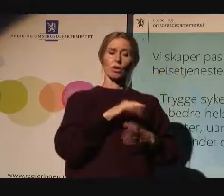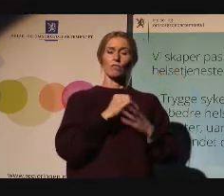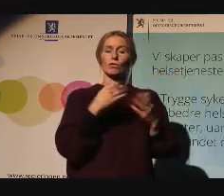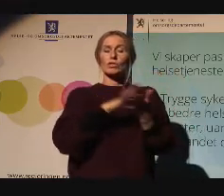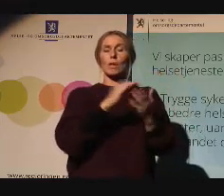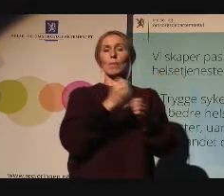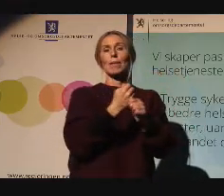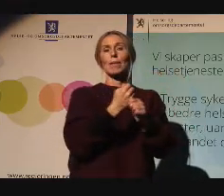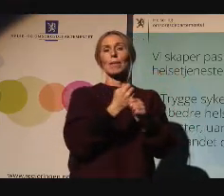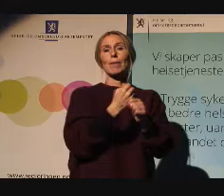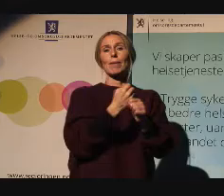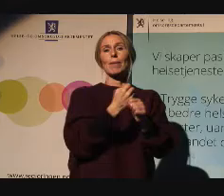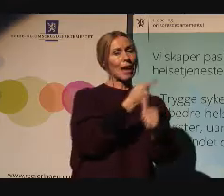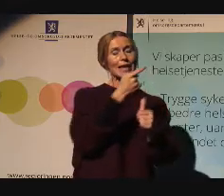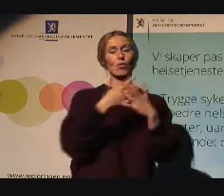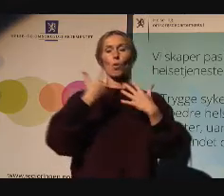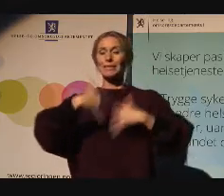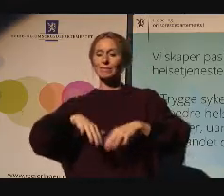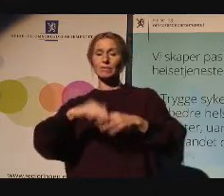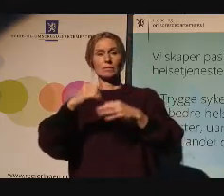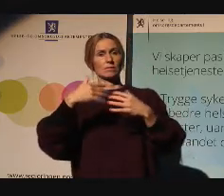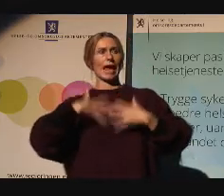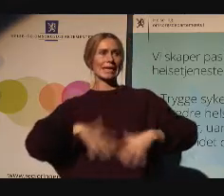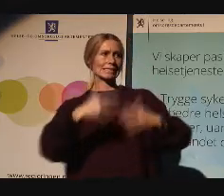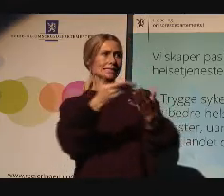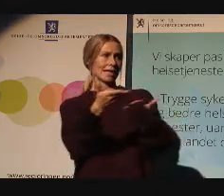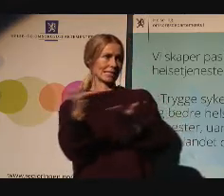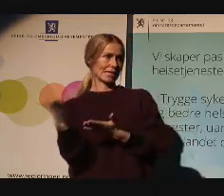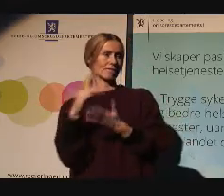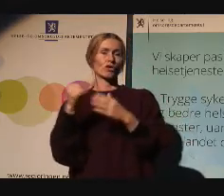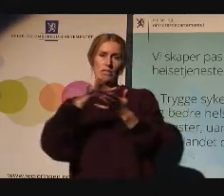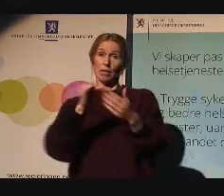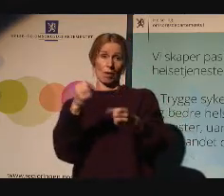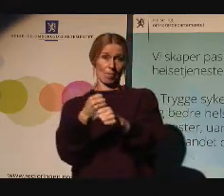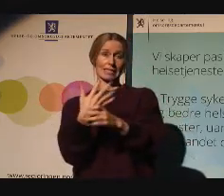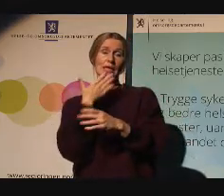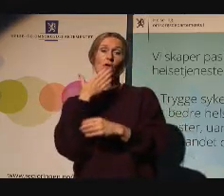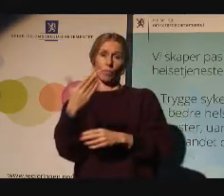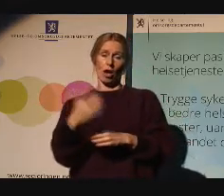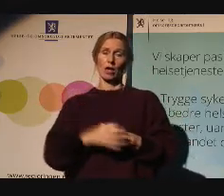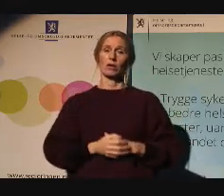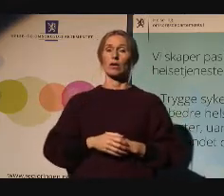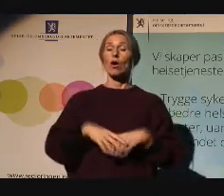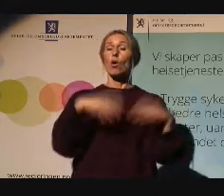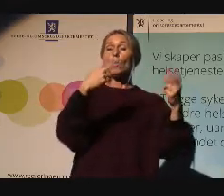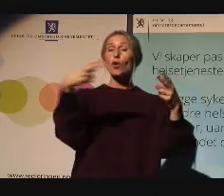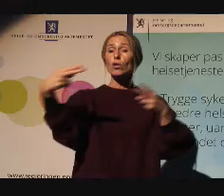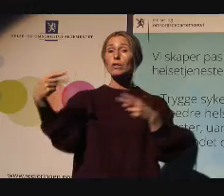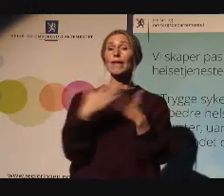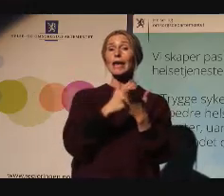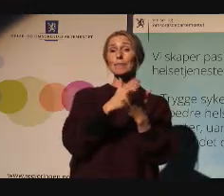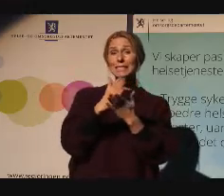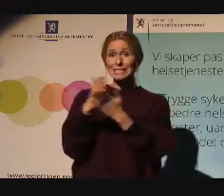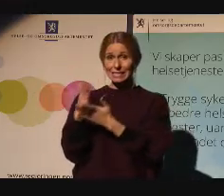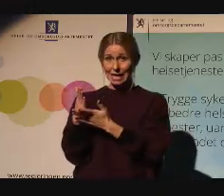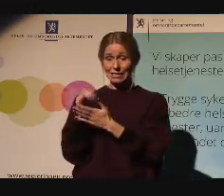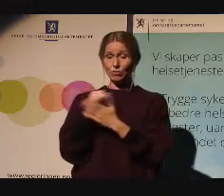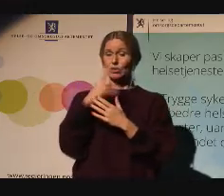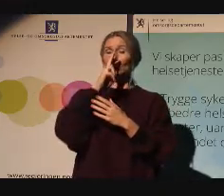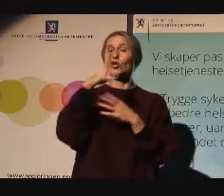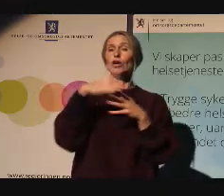og spesialisthelsetjenesten lokalt skal bli bra. Og rollen til de helseansvarlige er presisert i nye retningslinjer